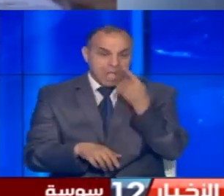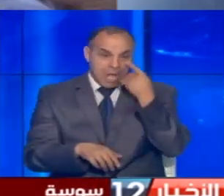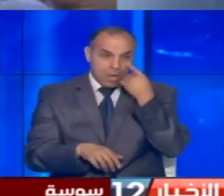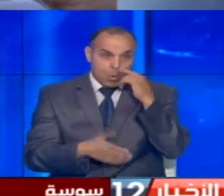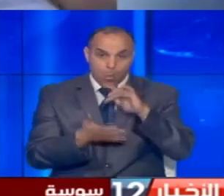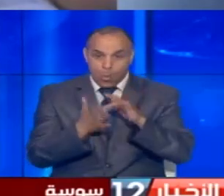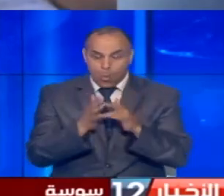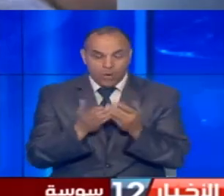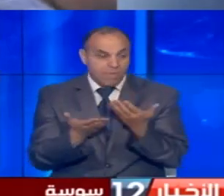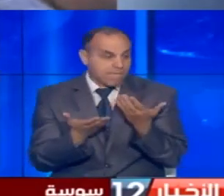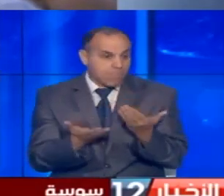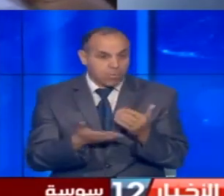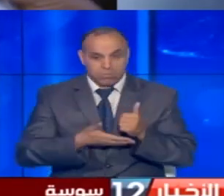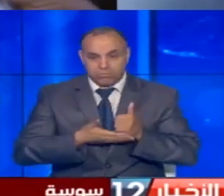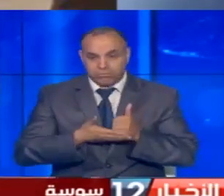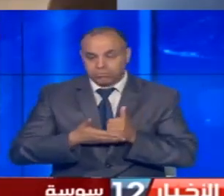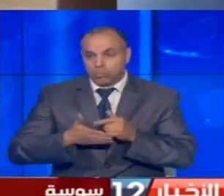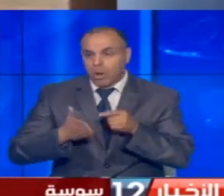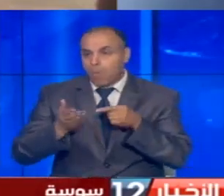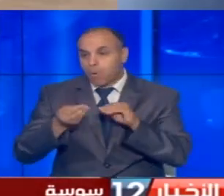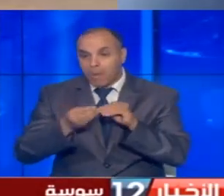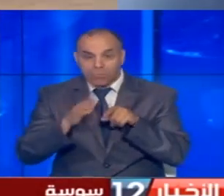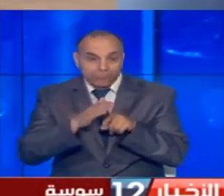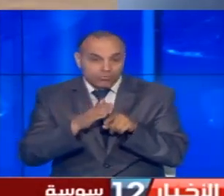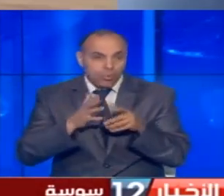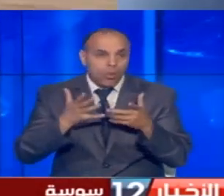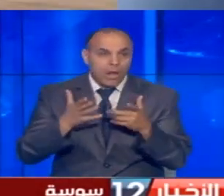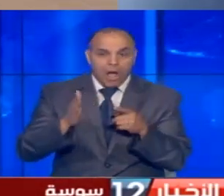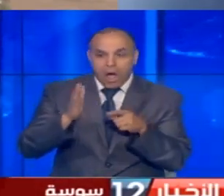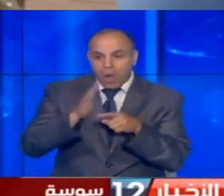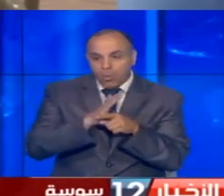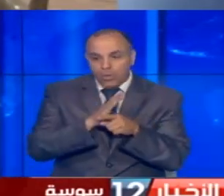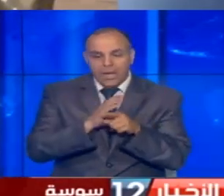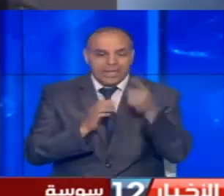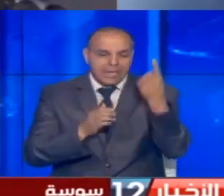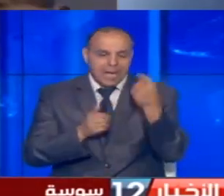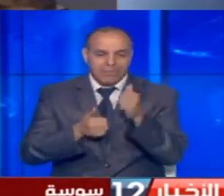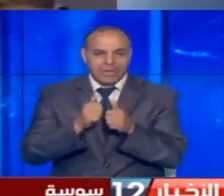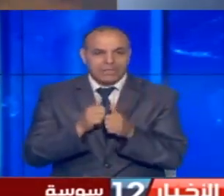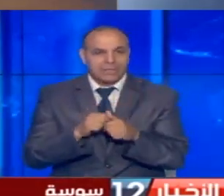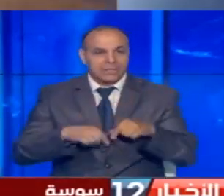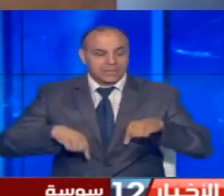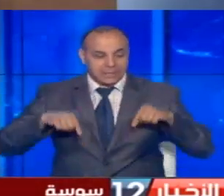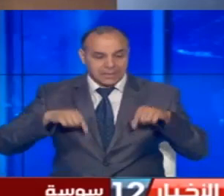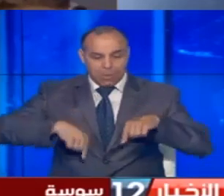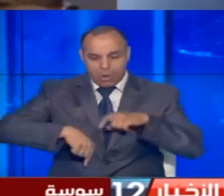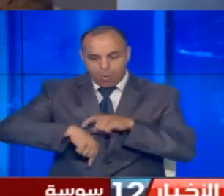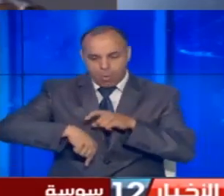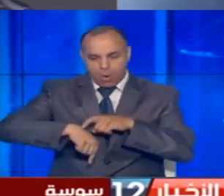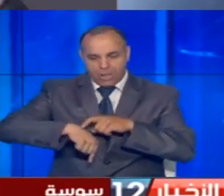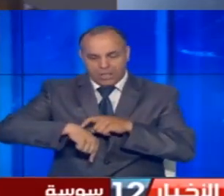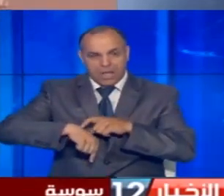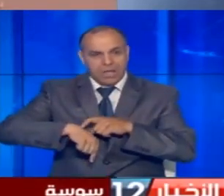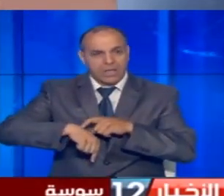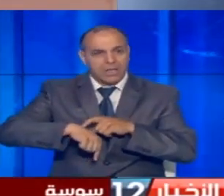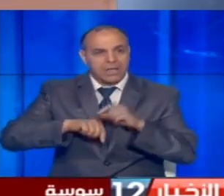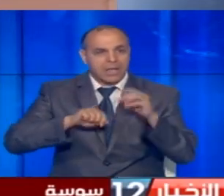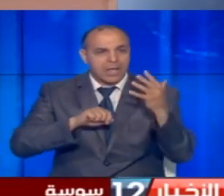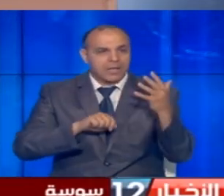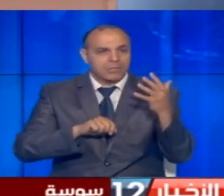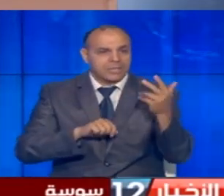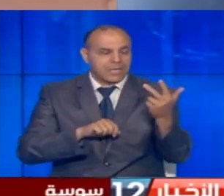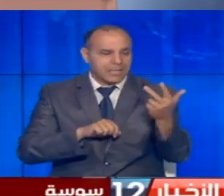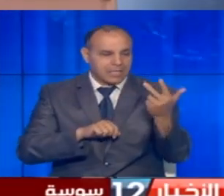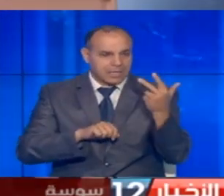كل الاحتياجات والإخلالات الممكنة وتجاوزها يوم الامتحان. توا التوقيت الساعة 5